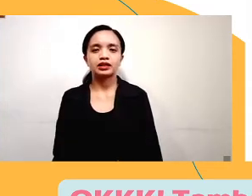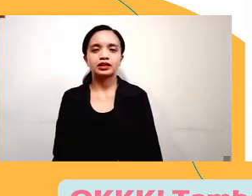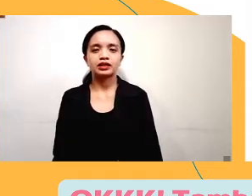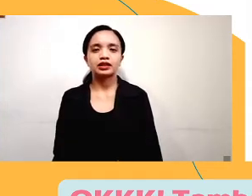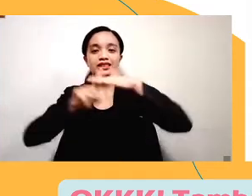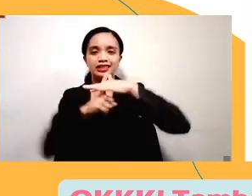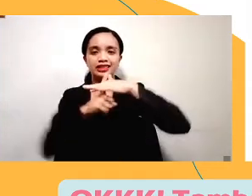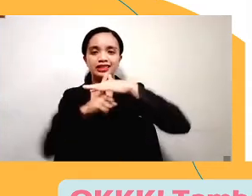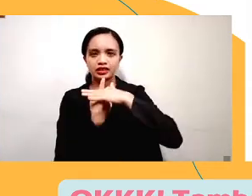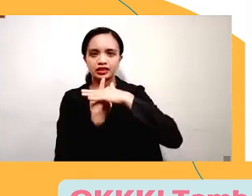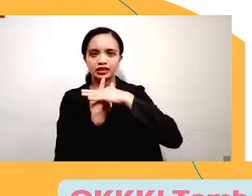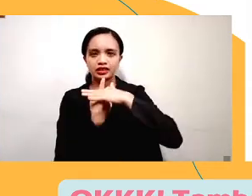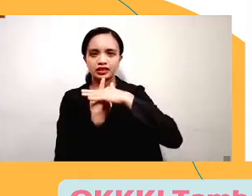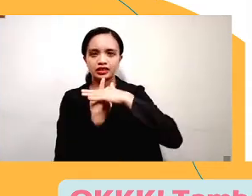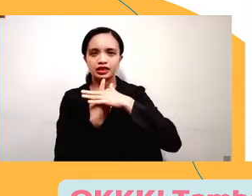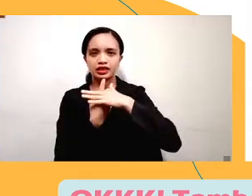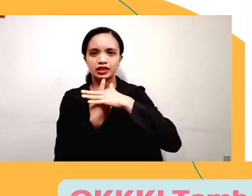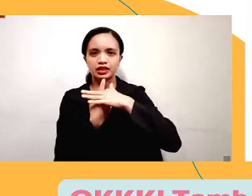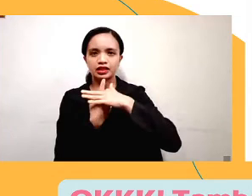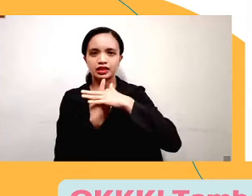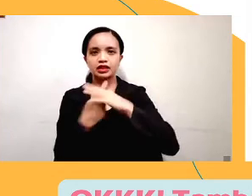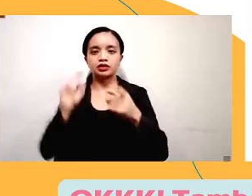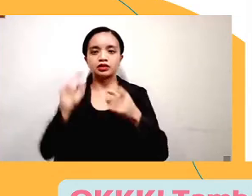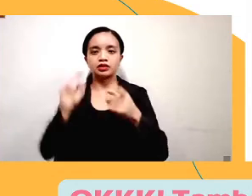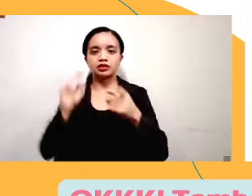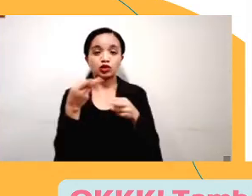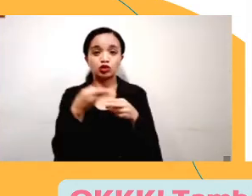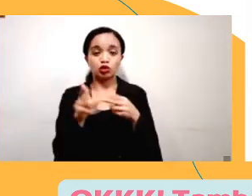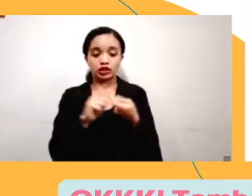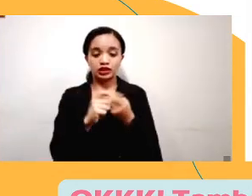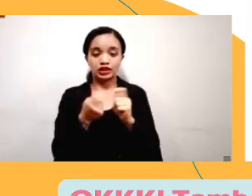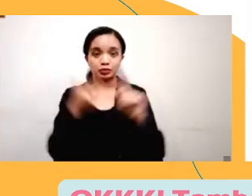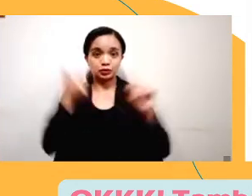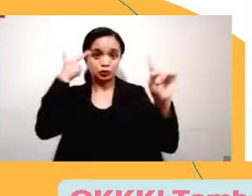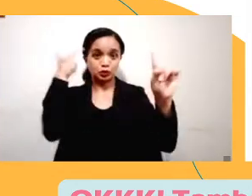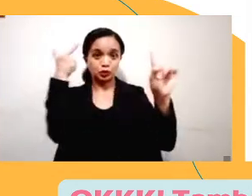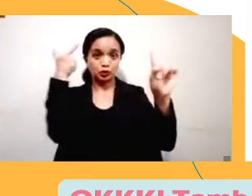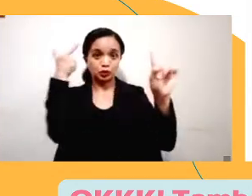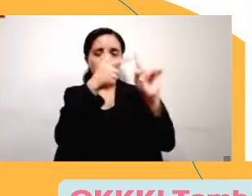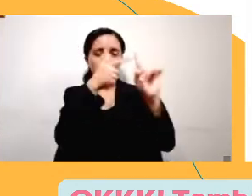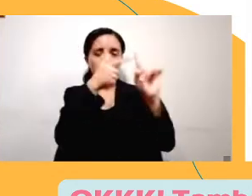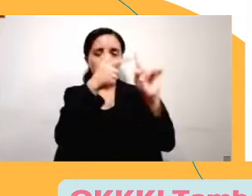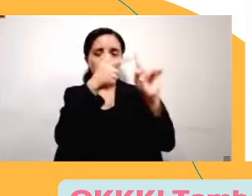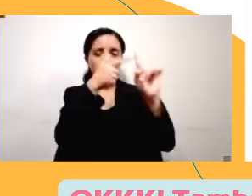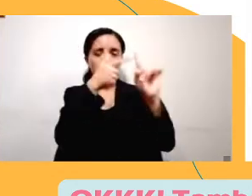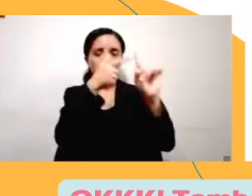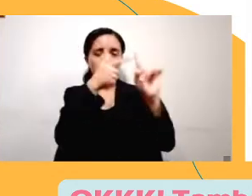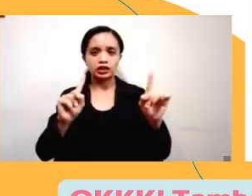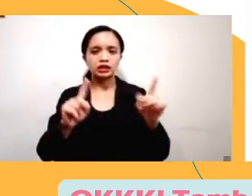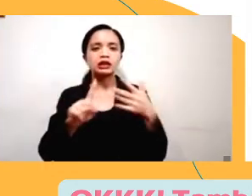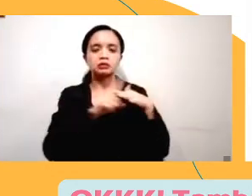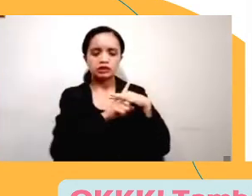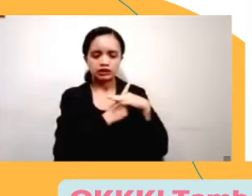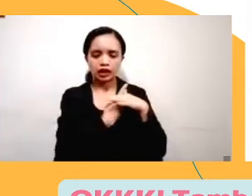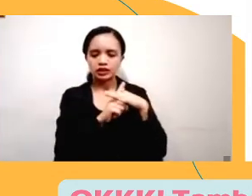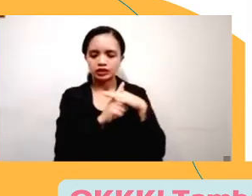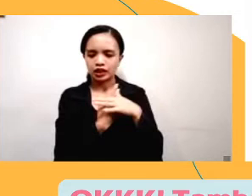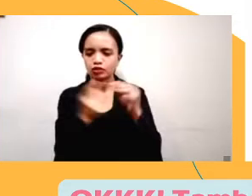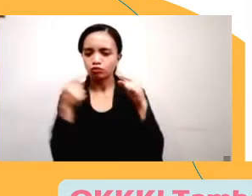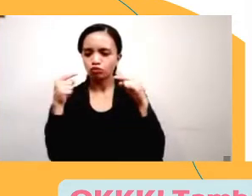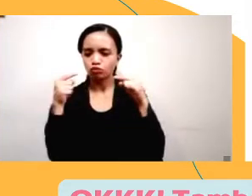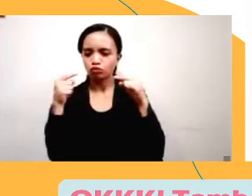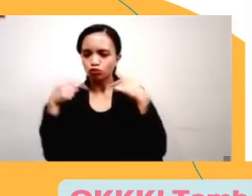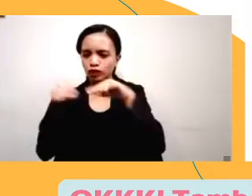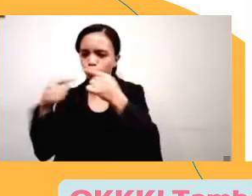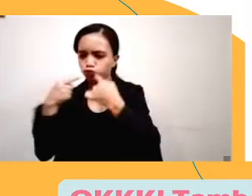goal. Siyempre, yung mga smaller goals mo, short-term goals mo, lahat naman yun ay yun nga, papunta doon sa iyong bigger goals. So yes,